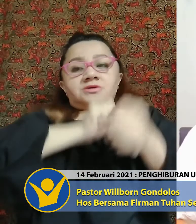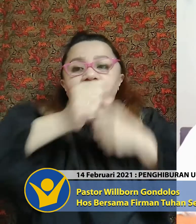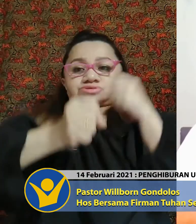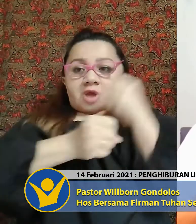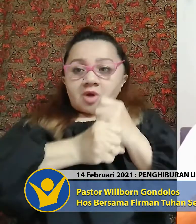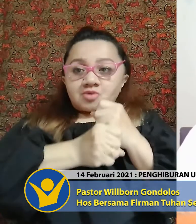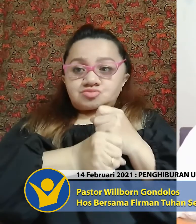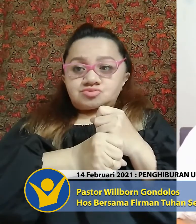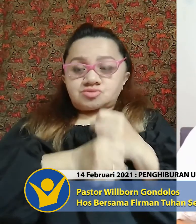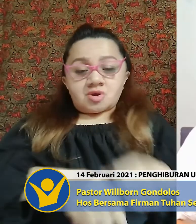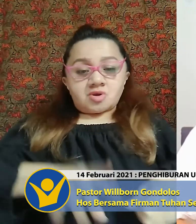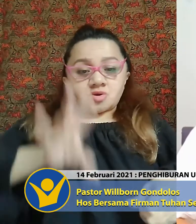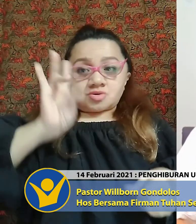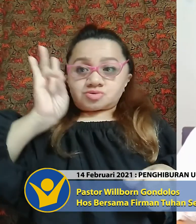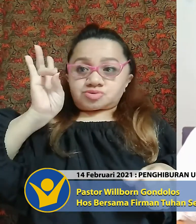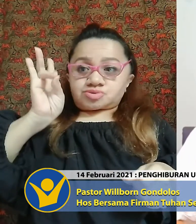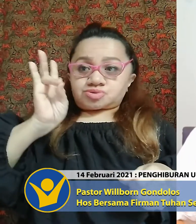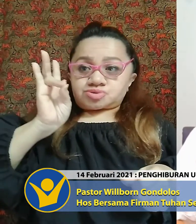Babilon pada tahun